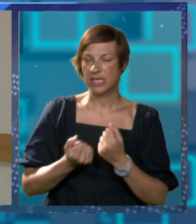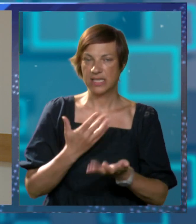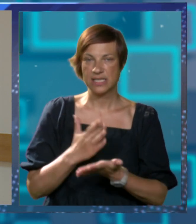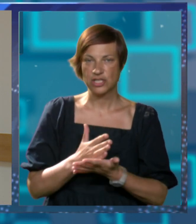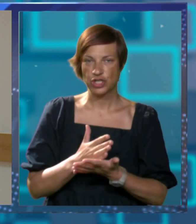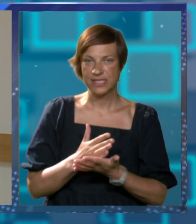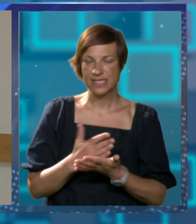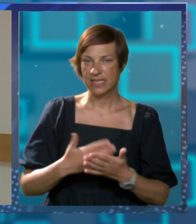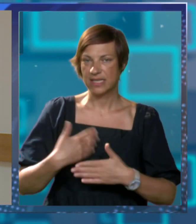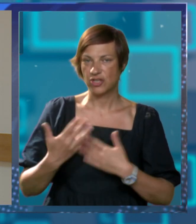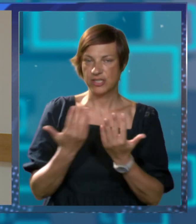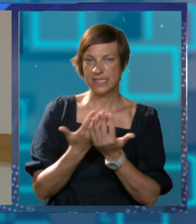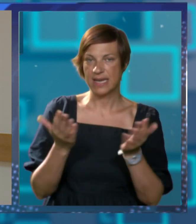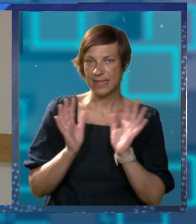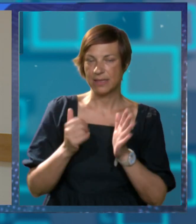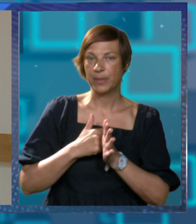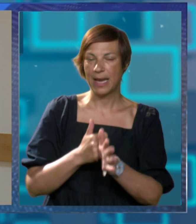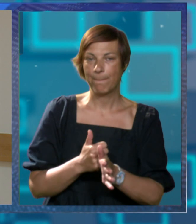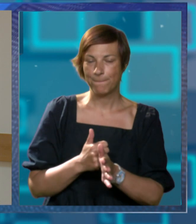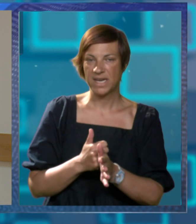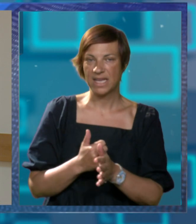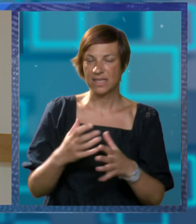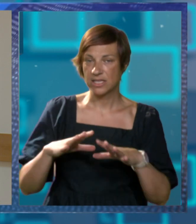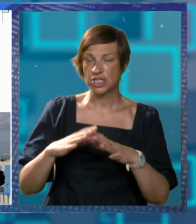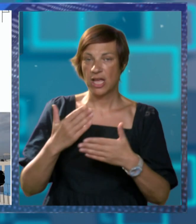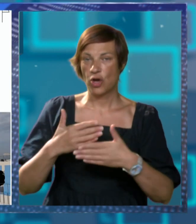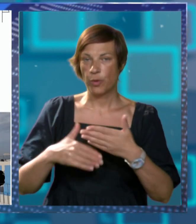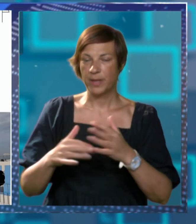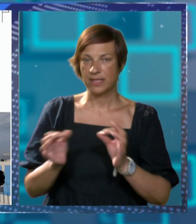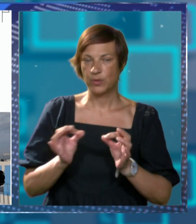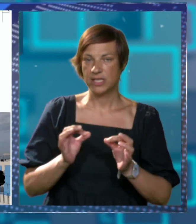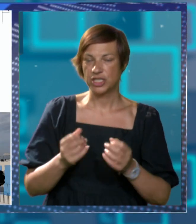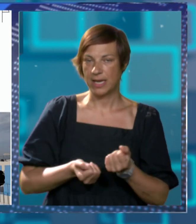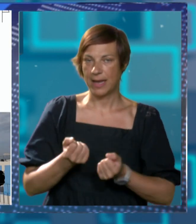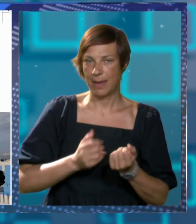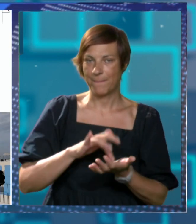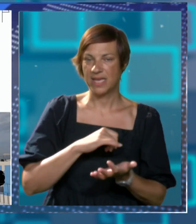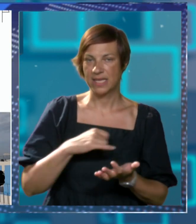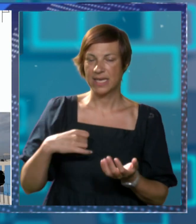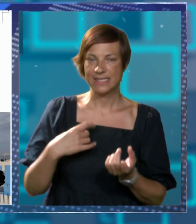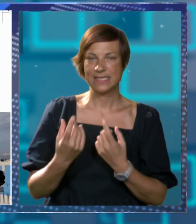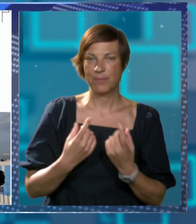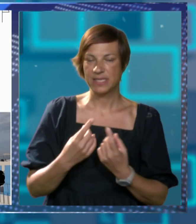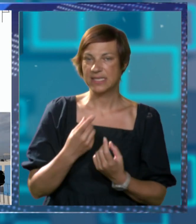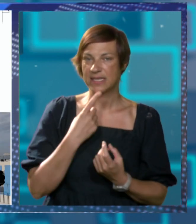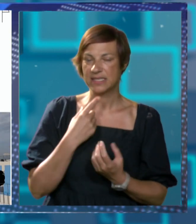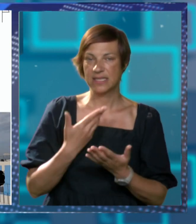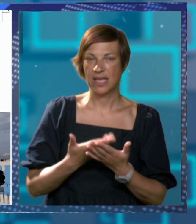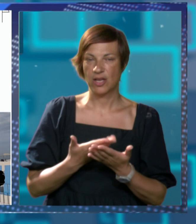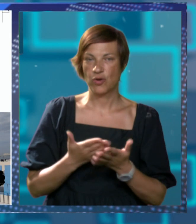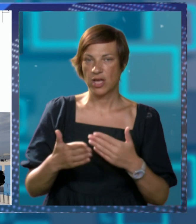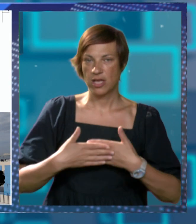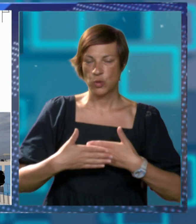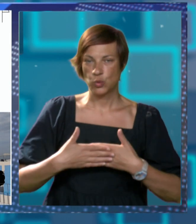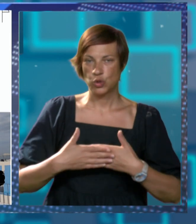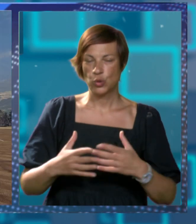sportsko-rekreacijskog centra, odnosi se i na tribine i na prateće objekte i uređenje naravno i parkinga i same ceste koja je uz